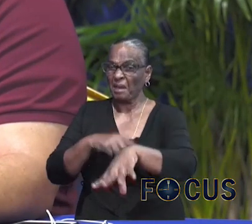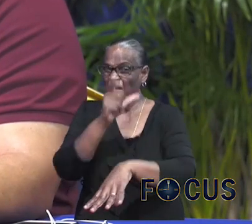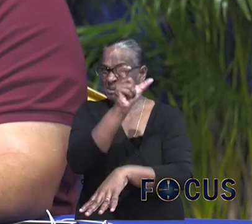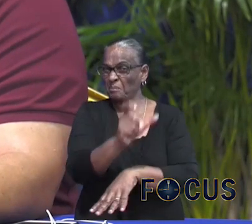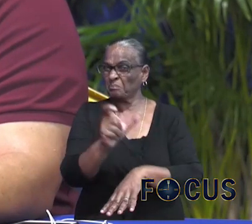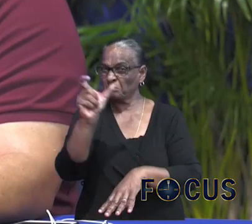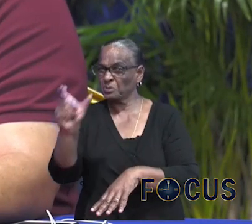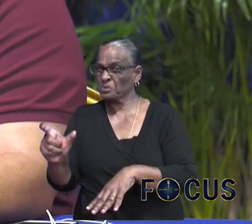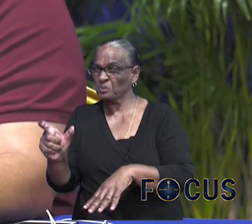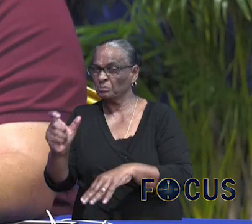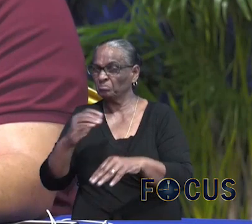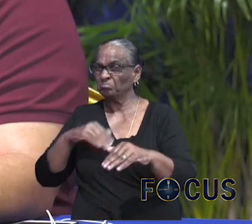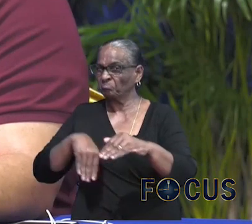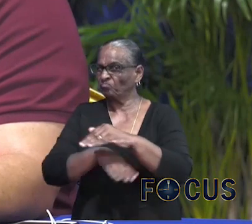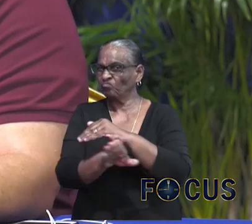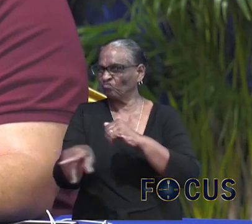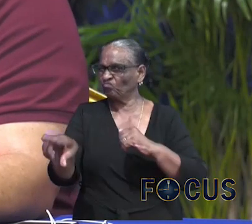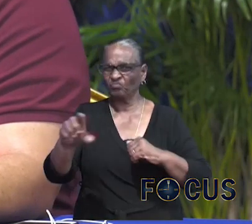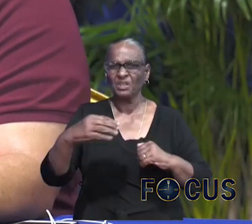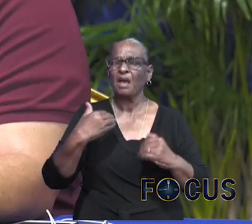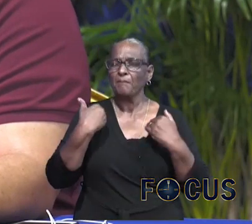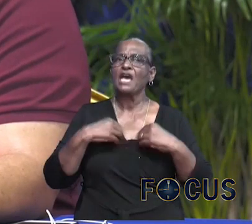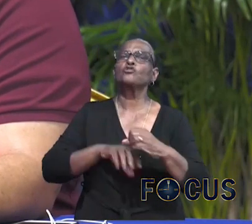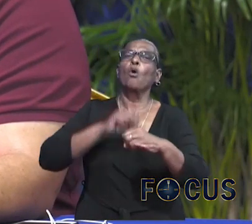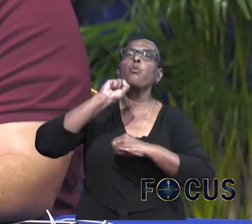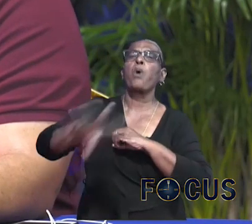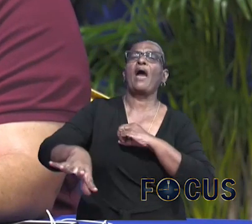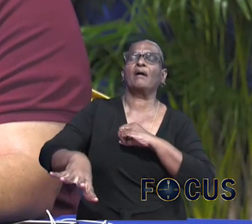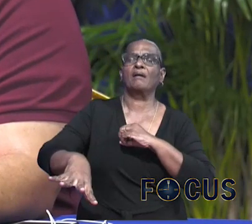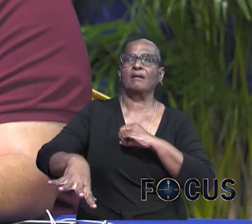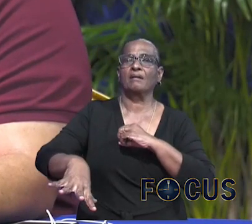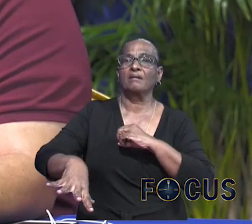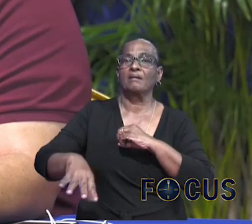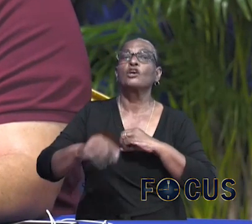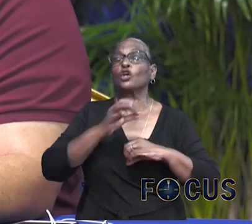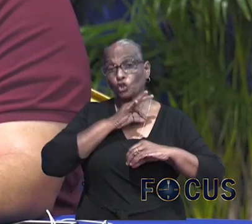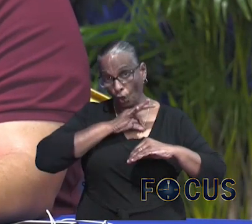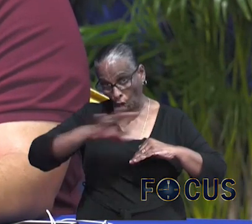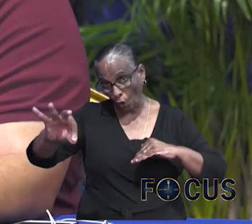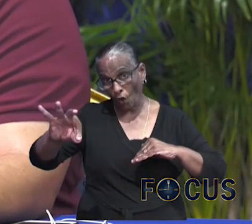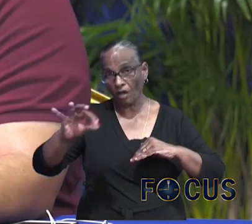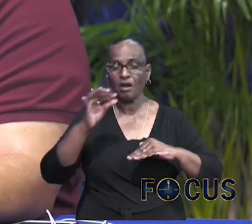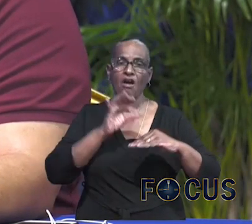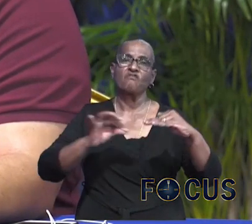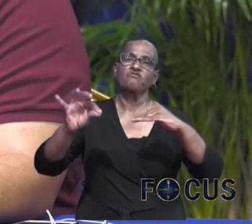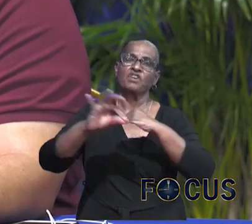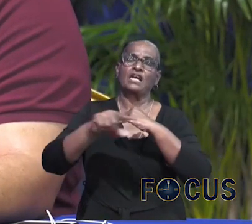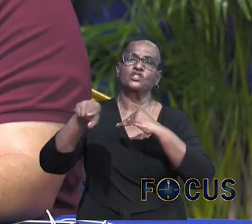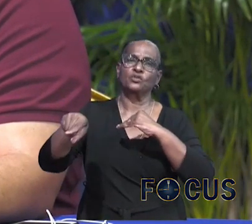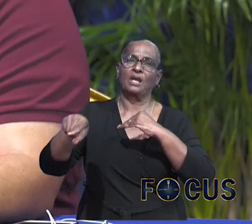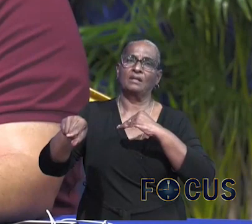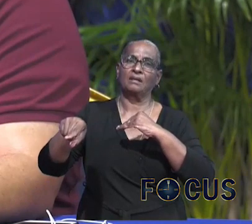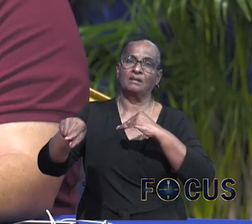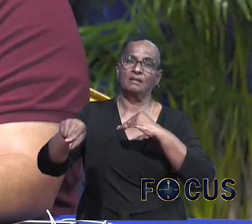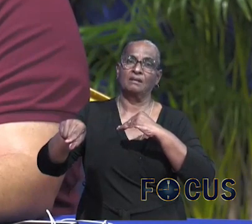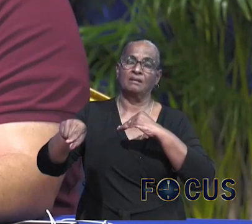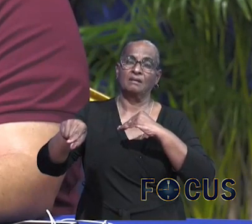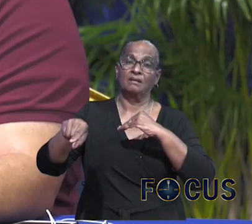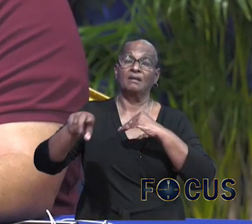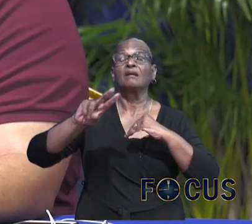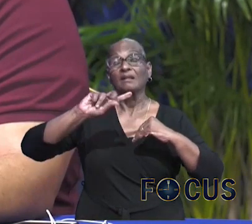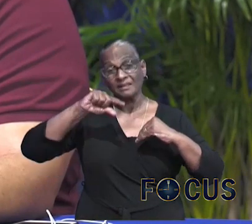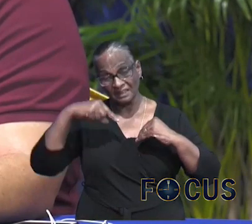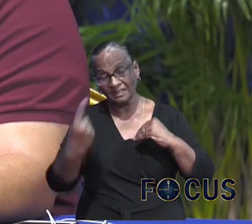Suriname naar Frans-Guyana, dan zijn het mensen die worden uitgezet naar Frans-Guyana. Dus Franse onderdanen die dus worden uitgezet. Dat is